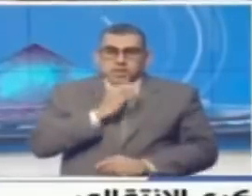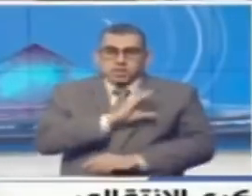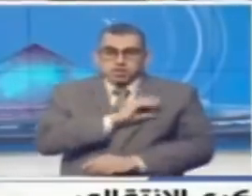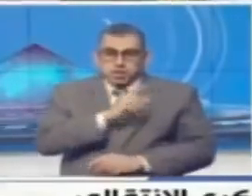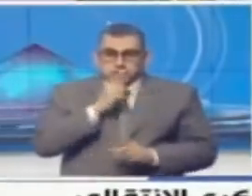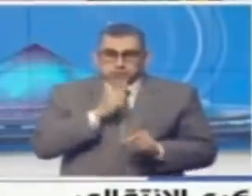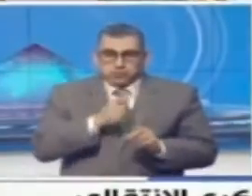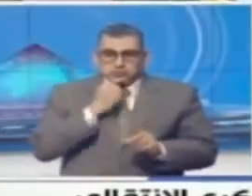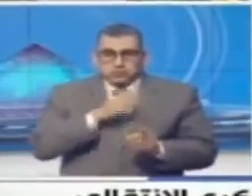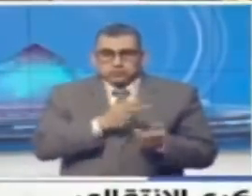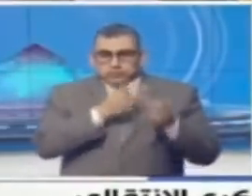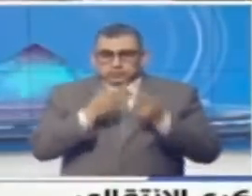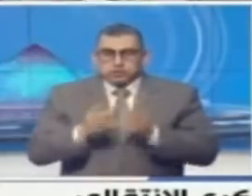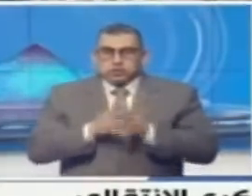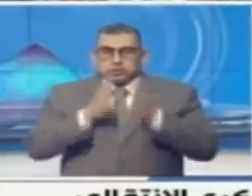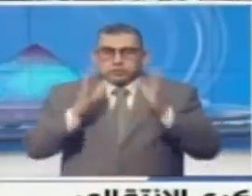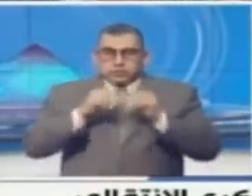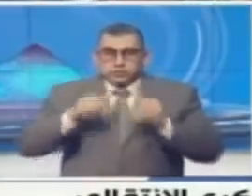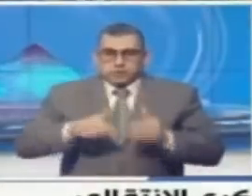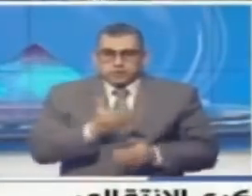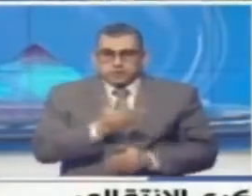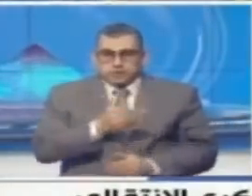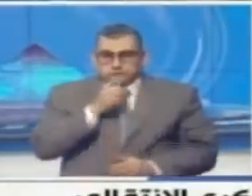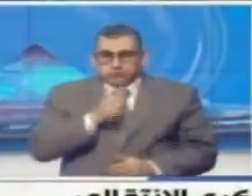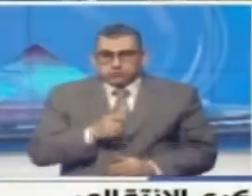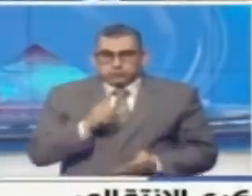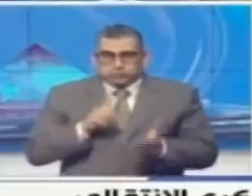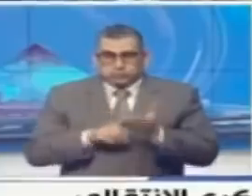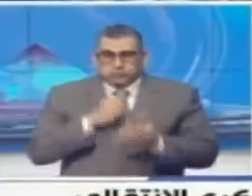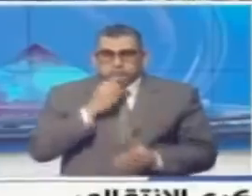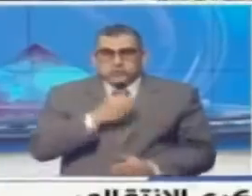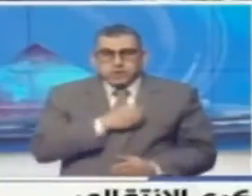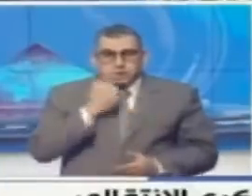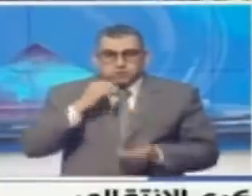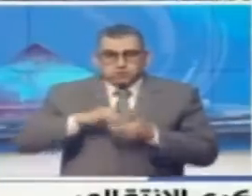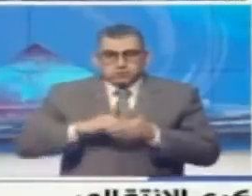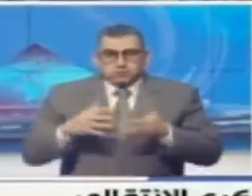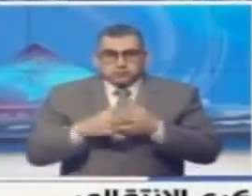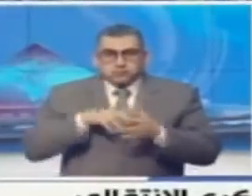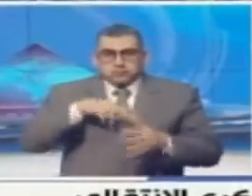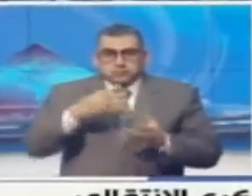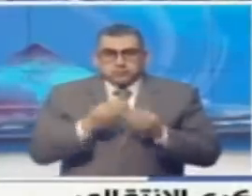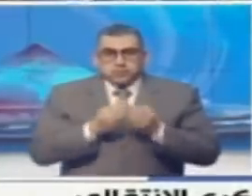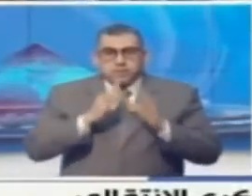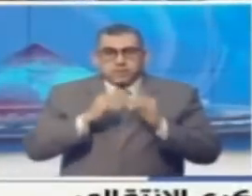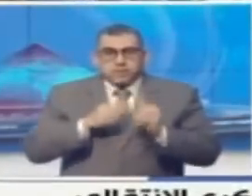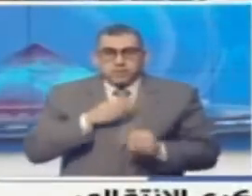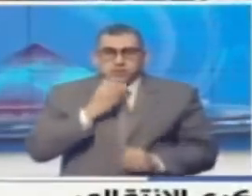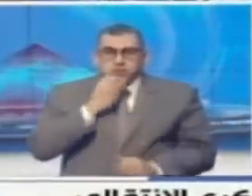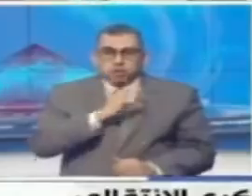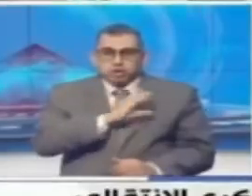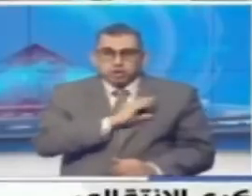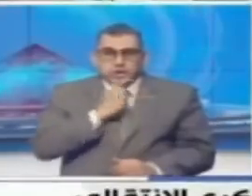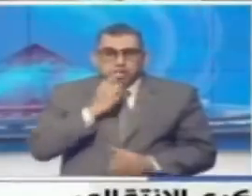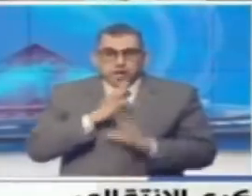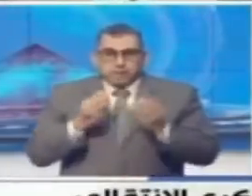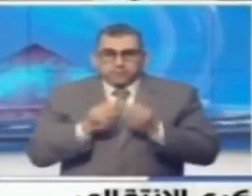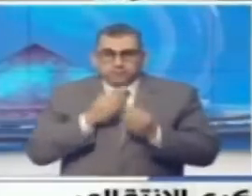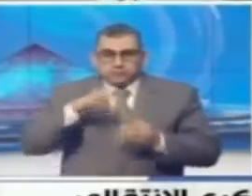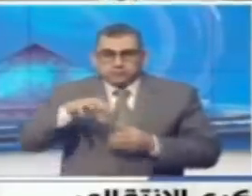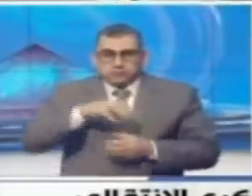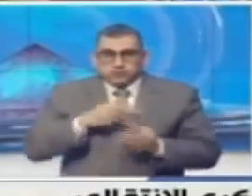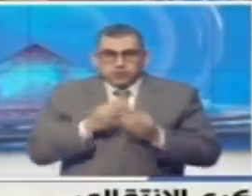ديبي ضيفا كريما على مصر، مثمنا سيادته العلاقات الثنائية المتميزة بين البلدين في